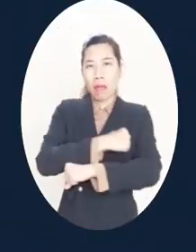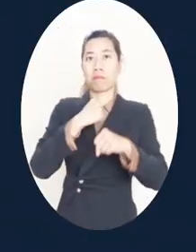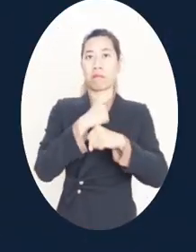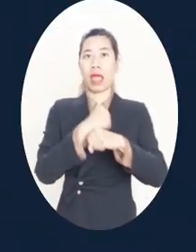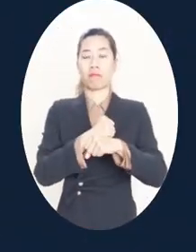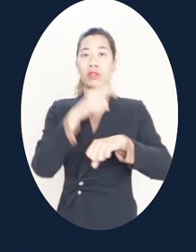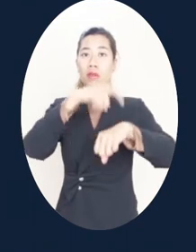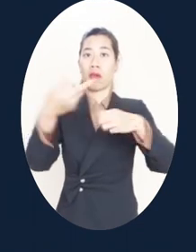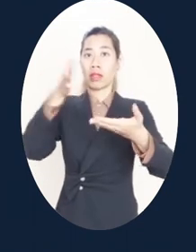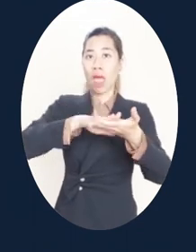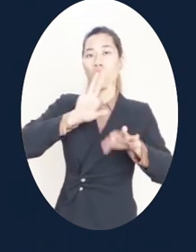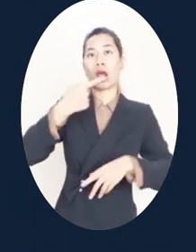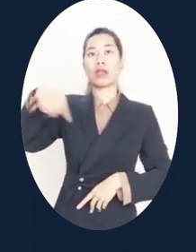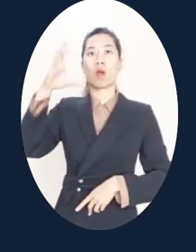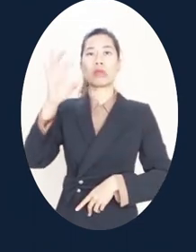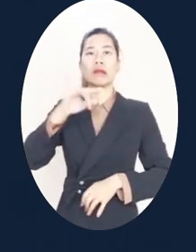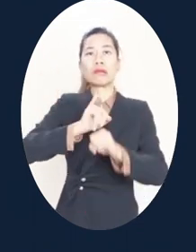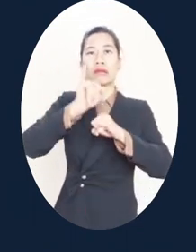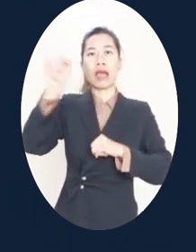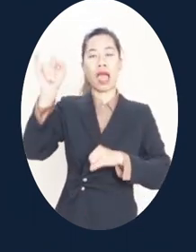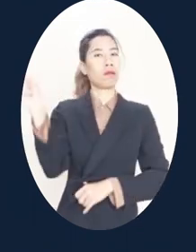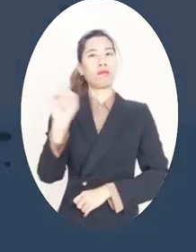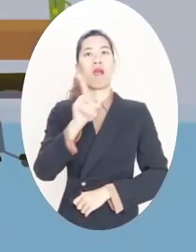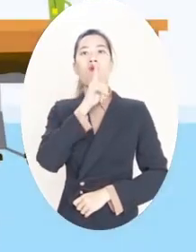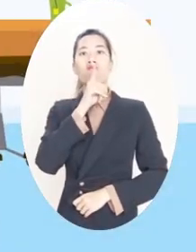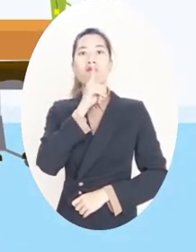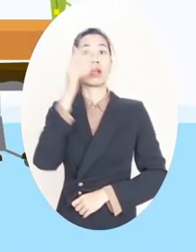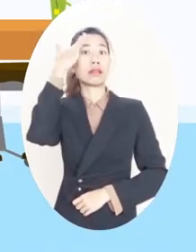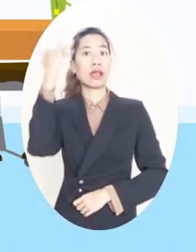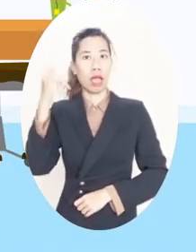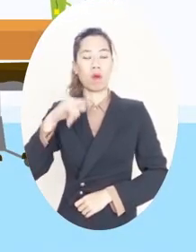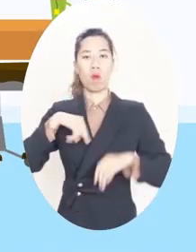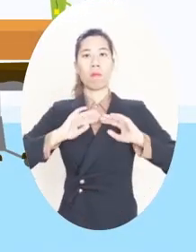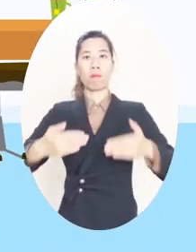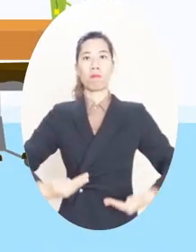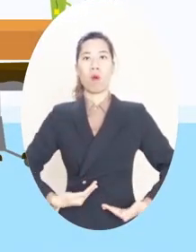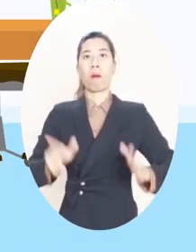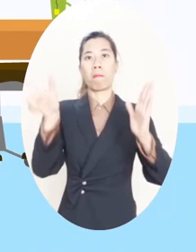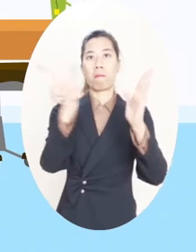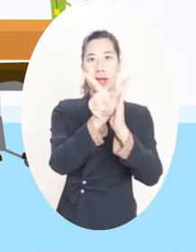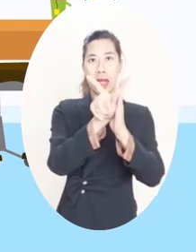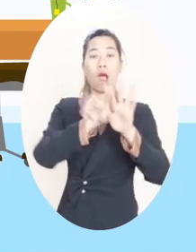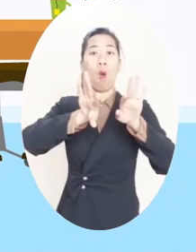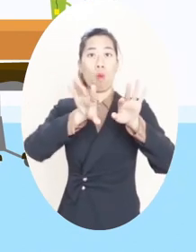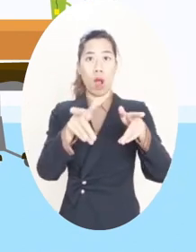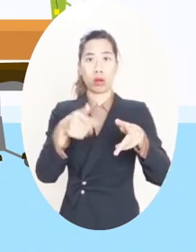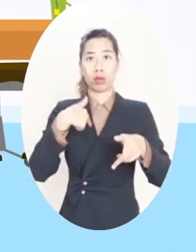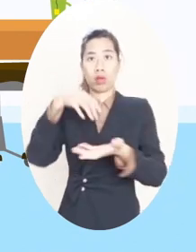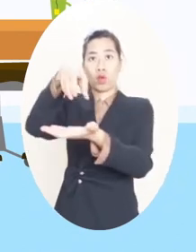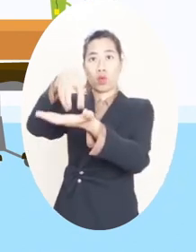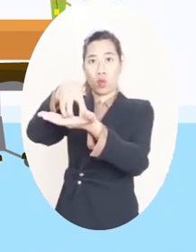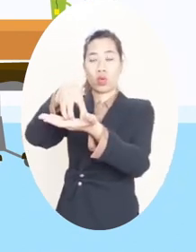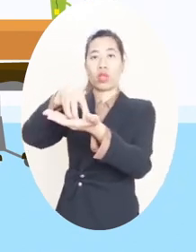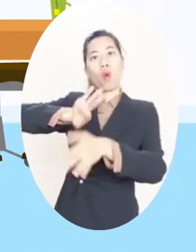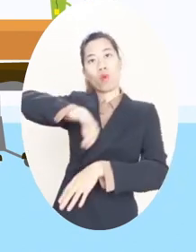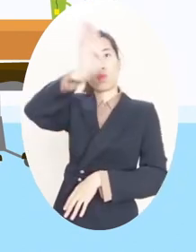được sử dụng lao động nữ làm việc ban đêm, làm thêm giờ và đi công tác xa trong trường hợp lao động nữ mang thai từ tháng thứ 7 hoặc từ tháng thứ 6 nếu